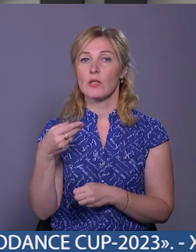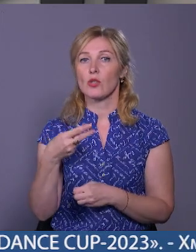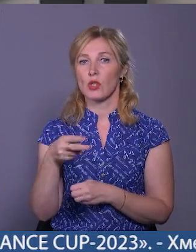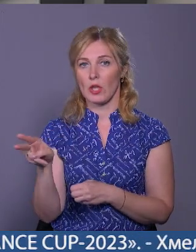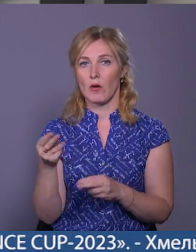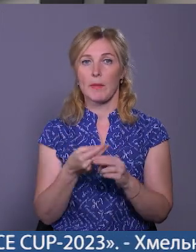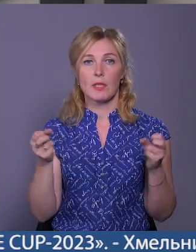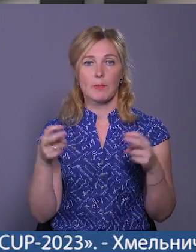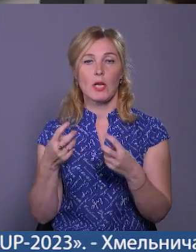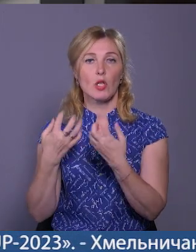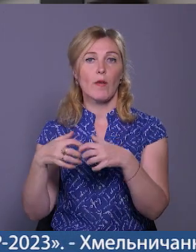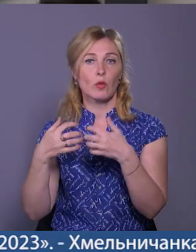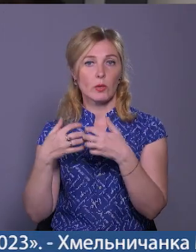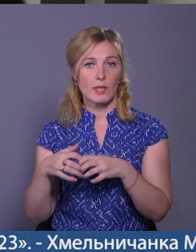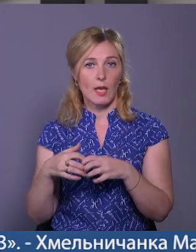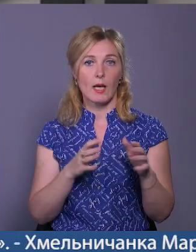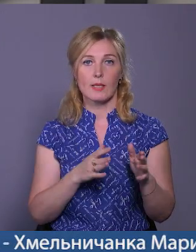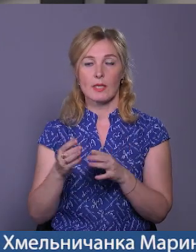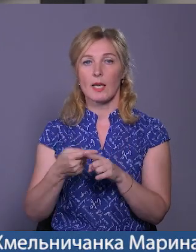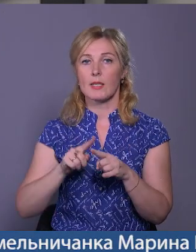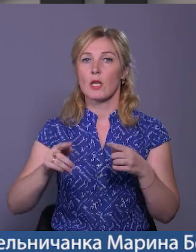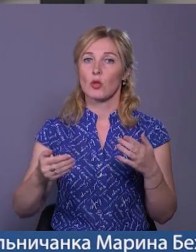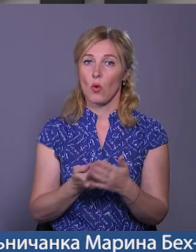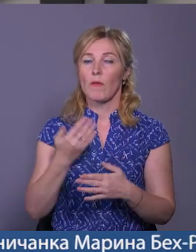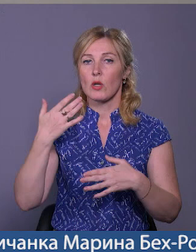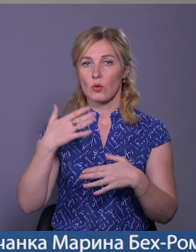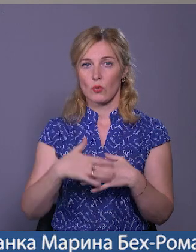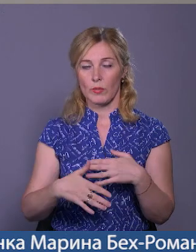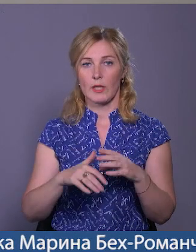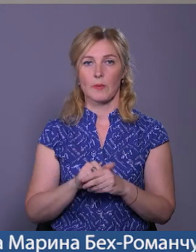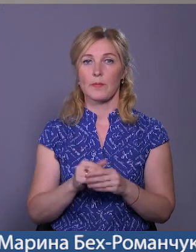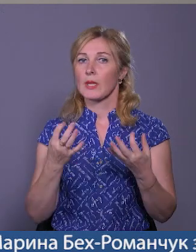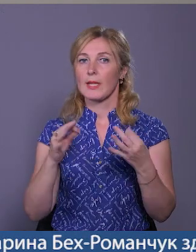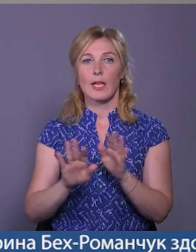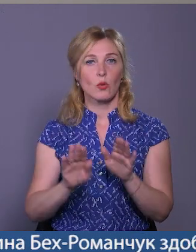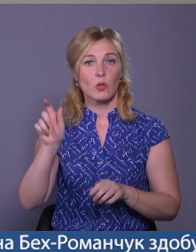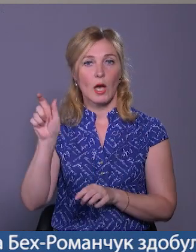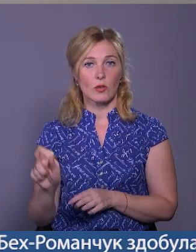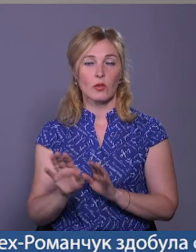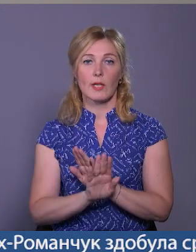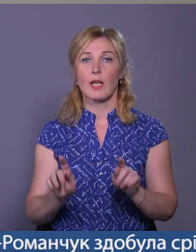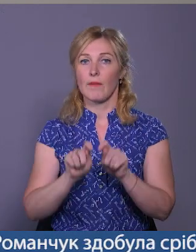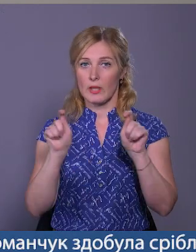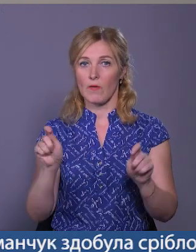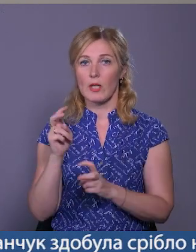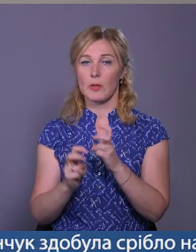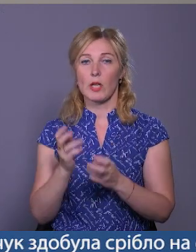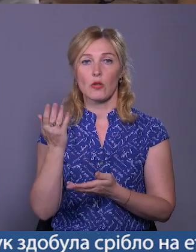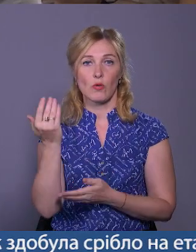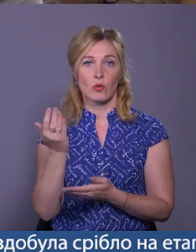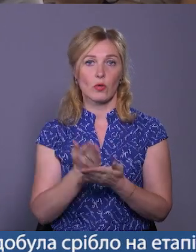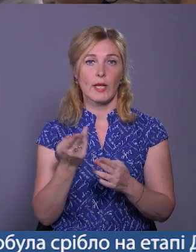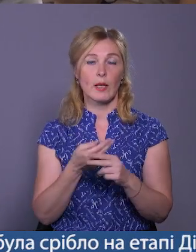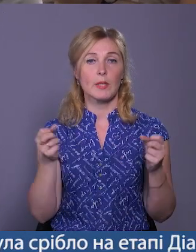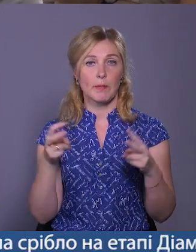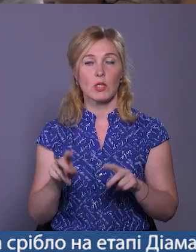безпечна автоматизація це нове розуміння нове поняття не допускається людина не відкривається підприємство якщо вона небезпечна